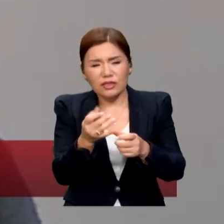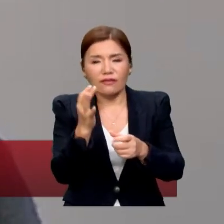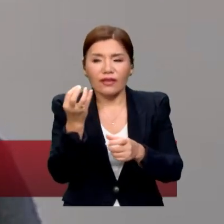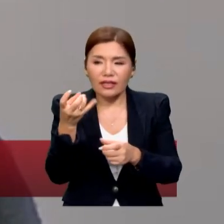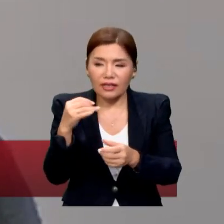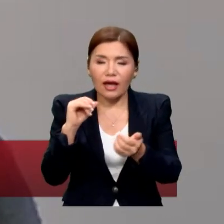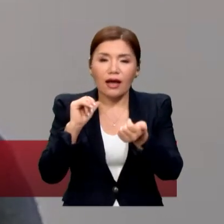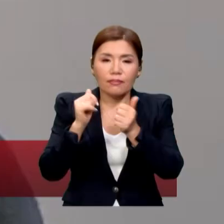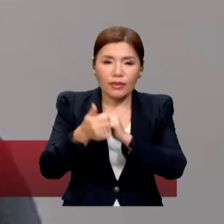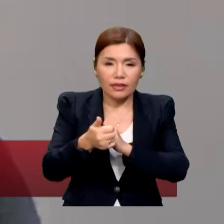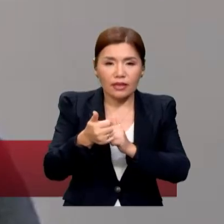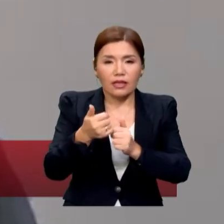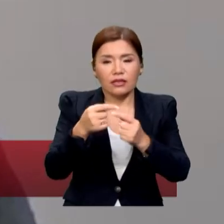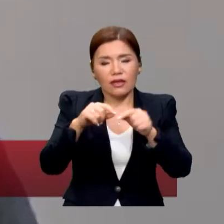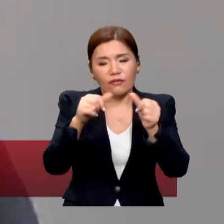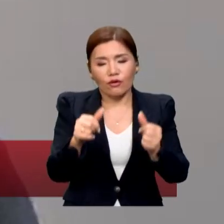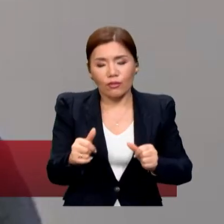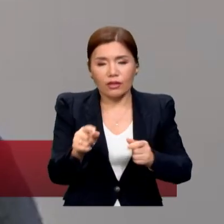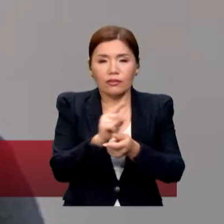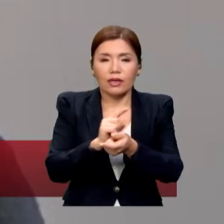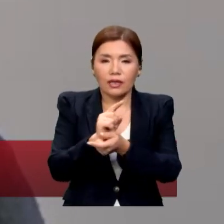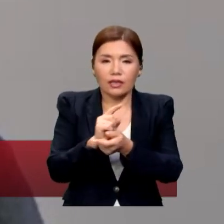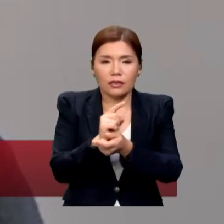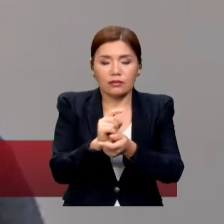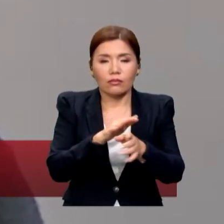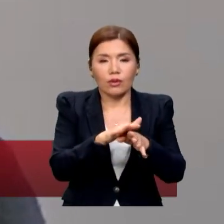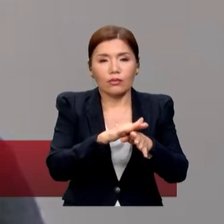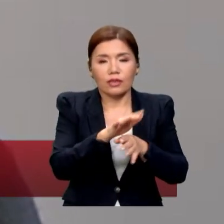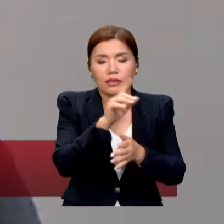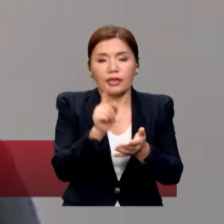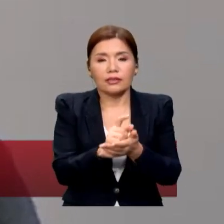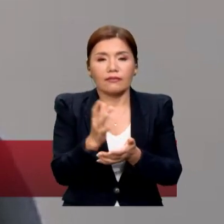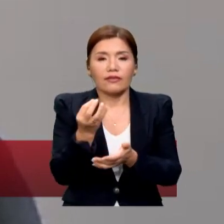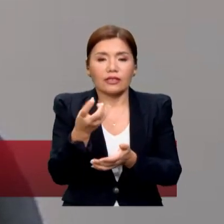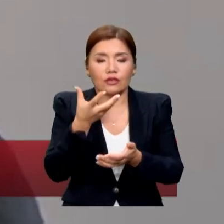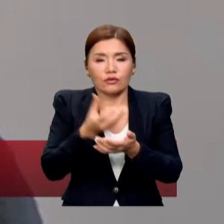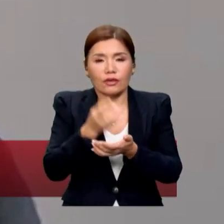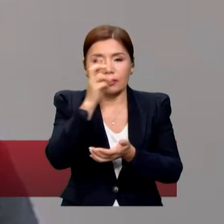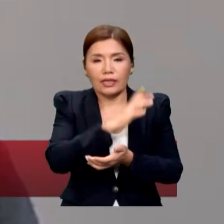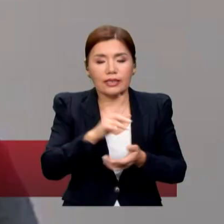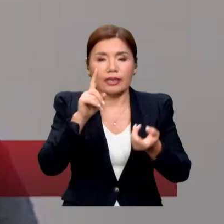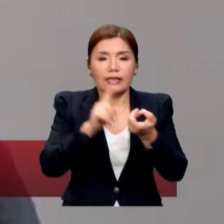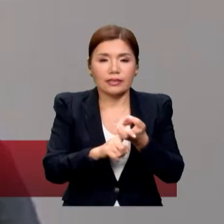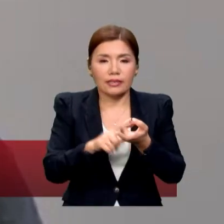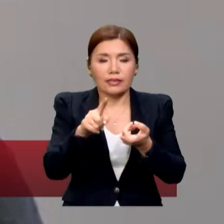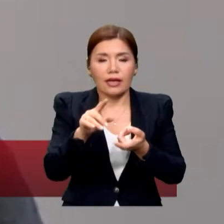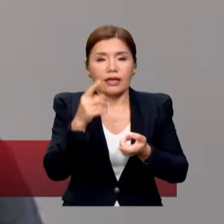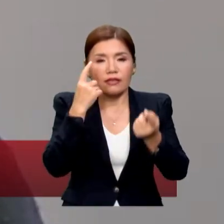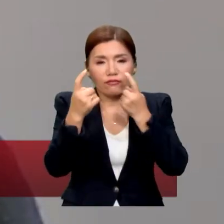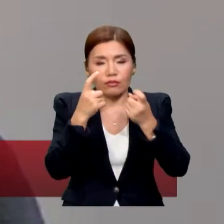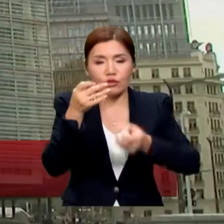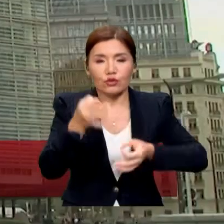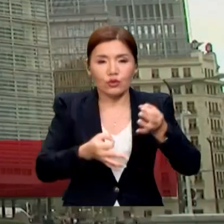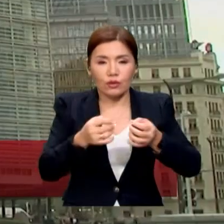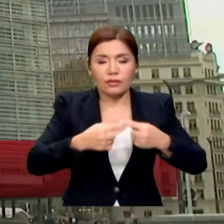в обмен на те реформы, которые он должен был провести, должна была Венгрия у себя в стране, вот, касательно вот, на реформы судебной